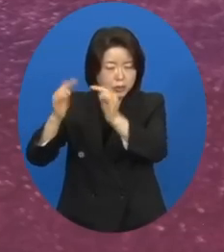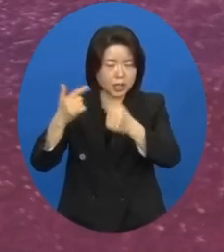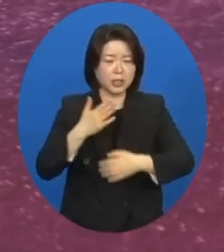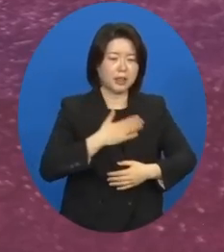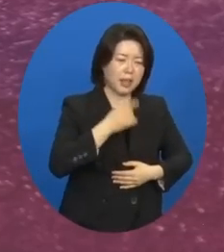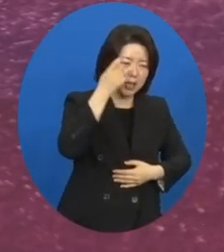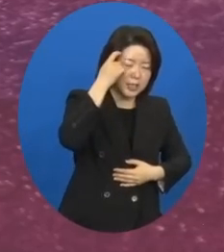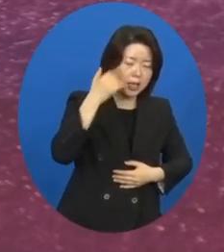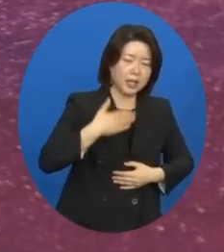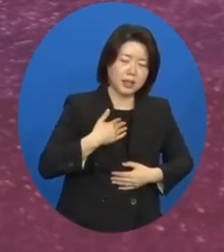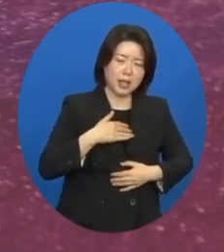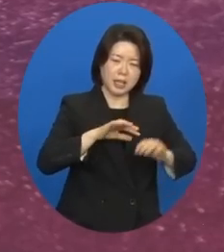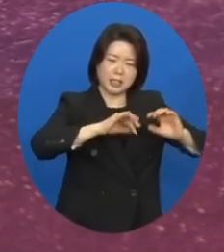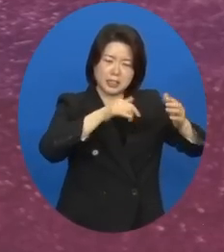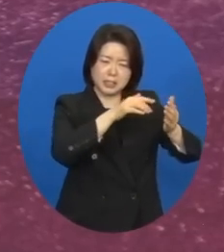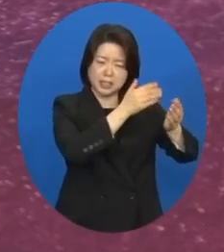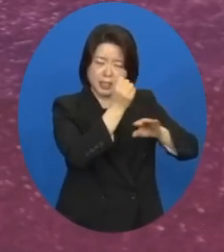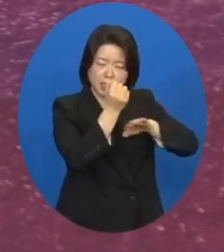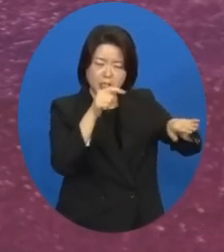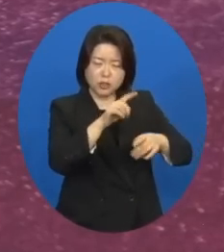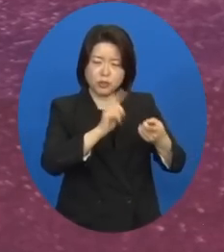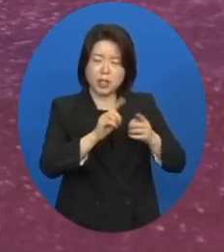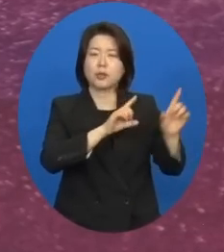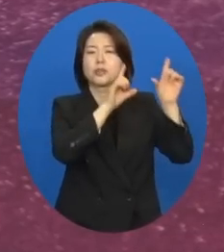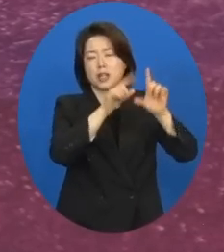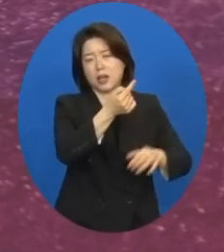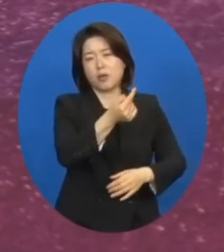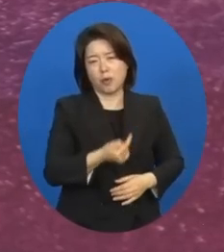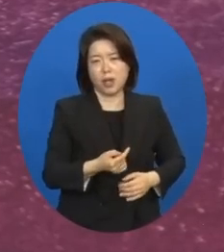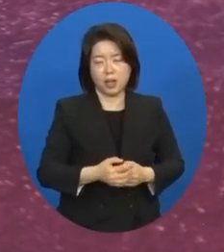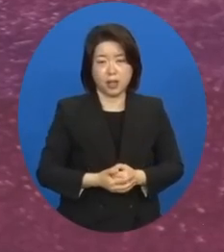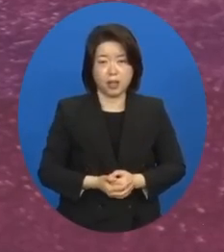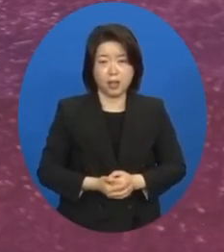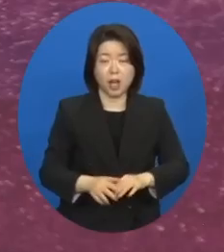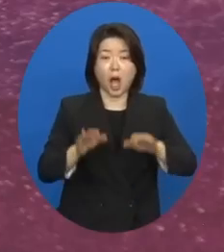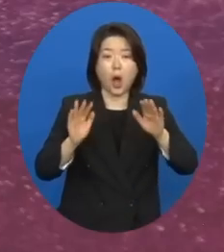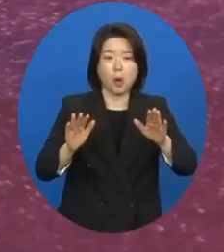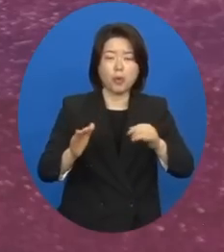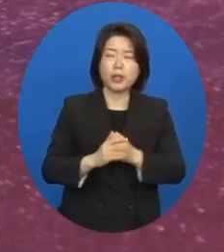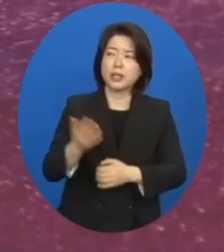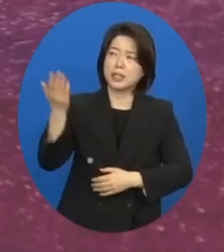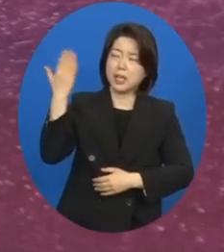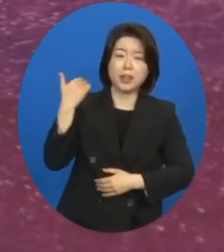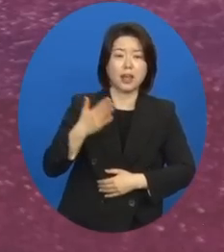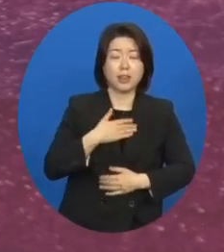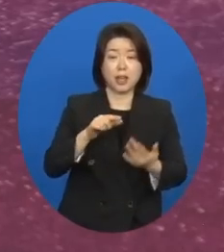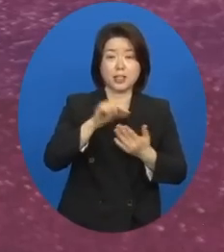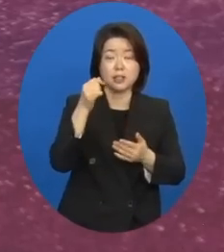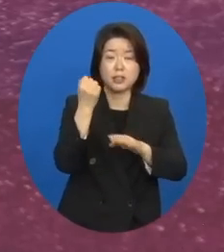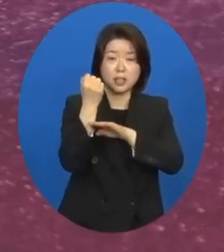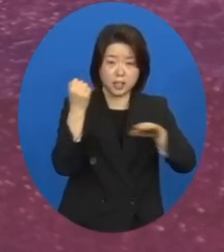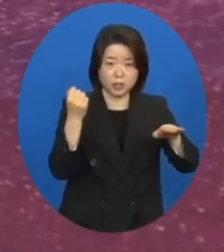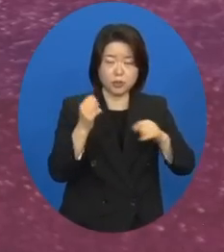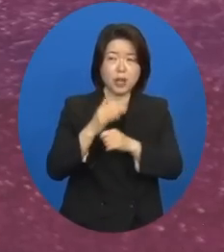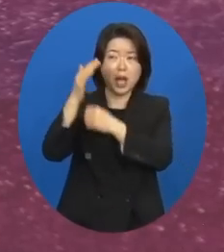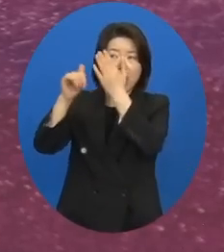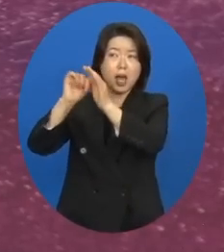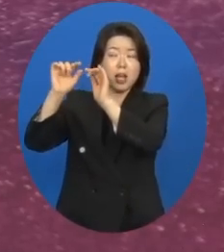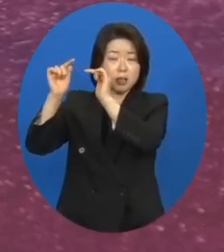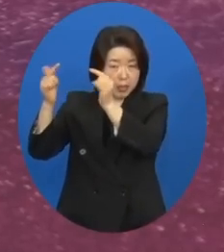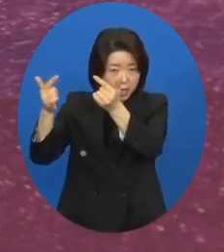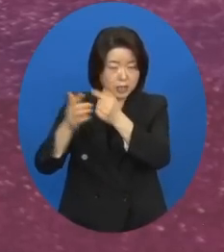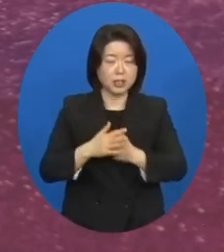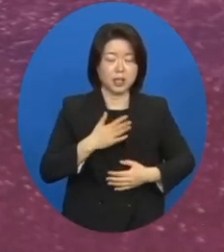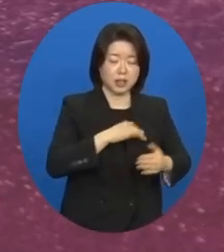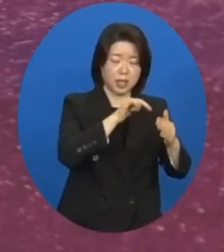기준대로 살아갔습니까? 주 예수님, 이 시간 지난날에 나의 선택의 기준이 하나님이 아니라